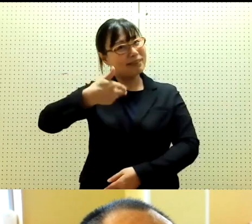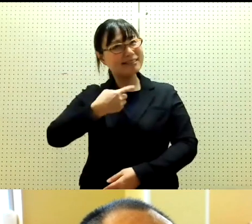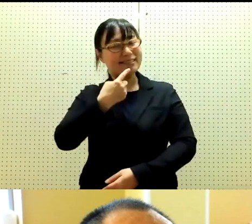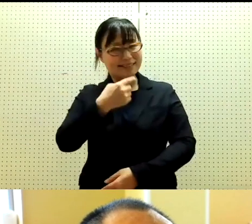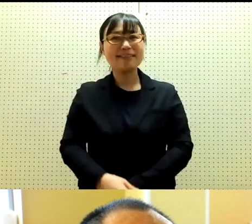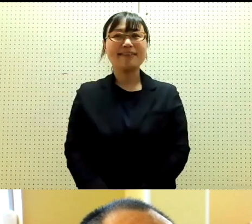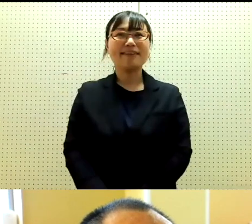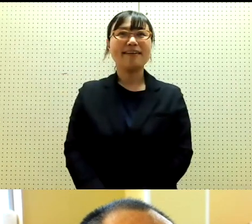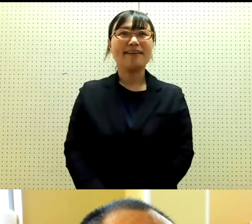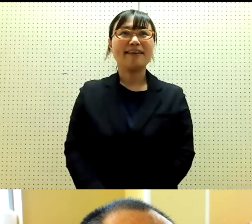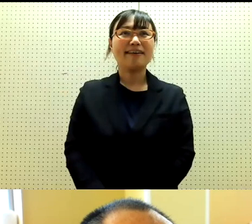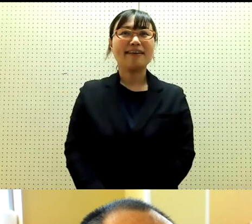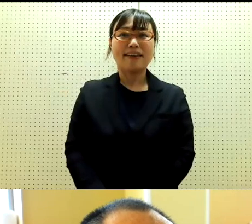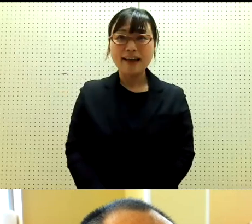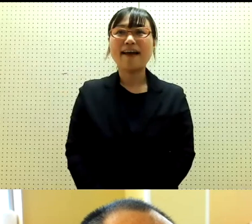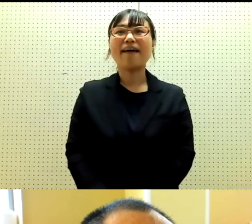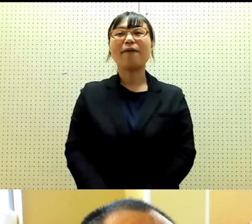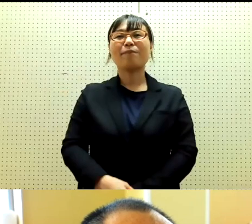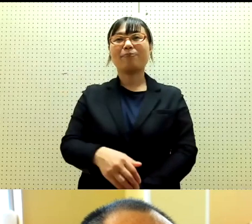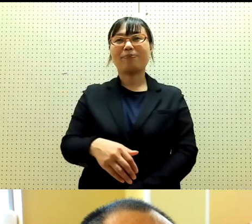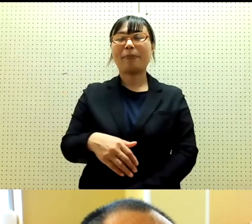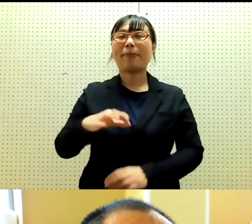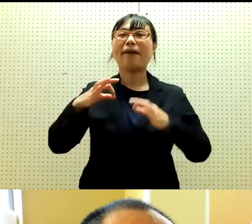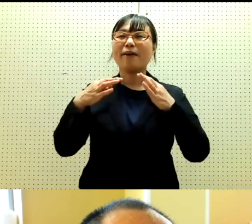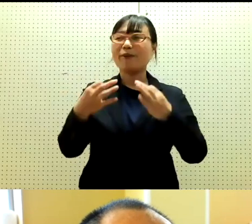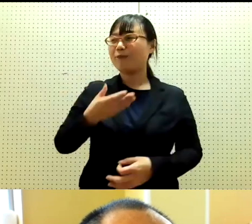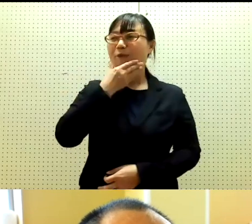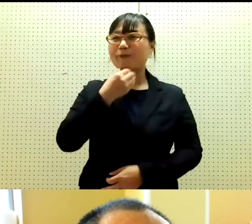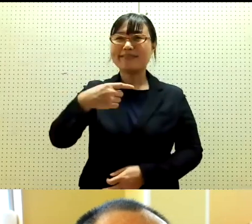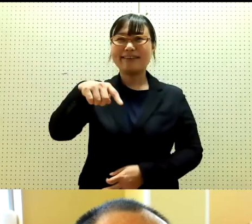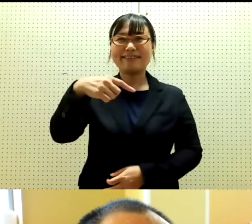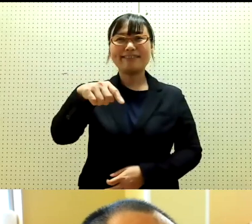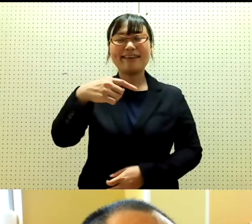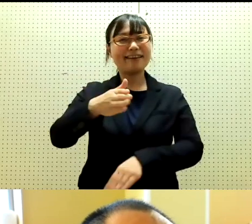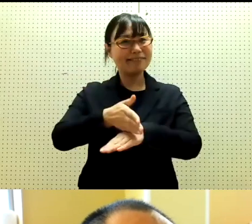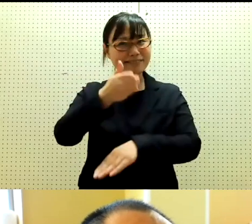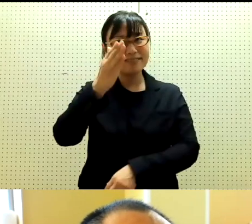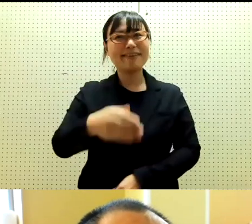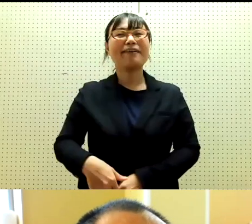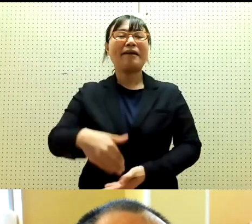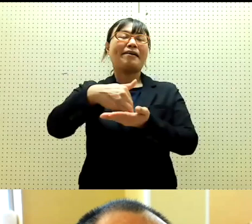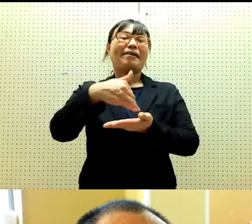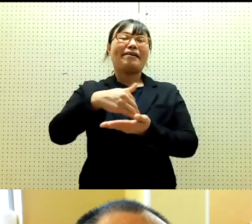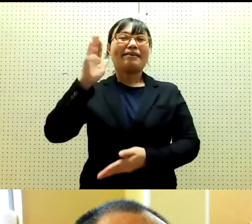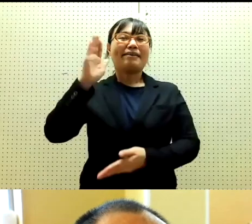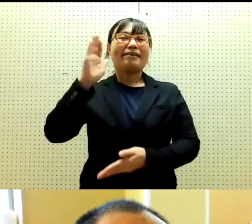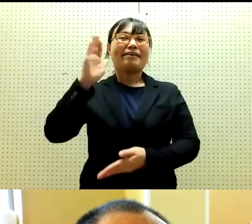はい、豊福先生どうもありがとうございました。お話を聞いていて我々の実践事例が